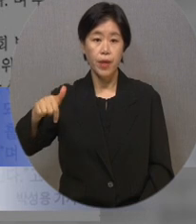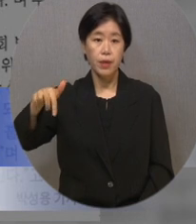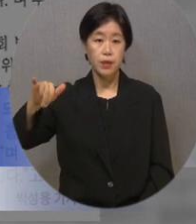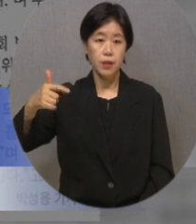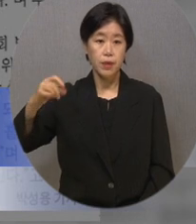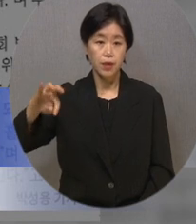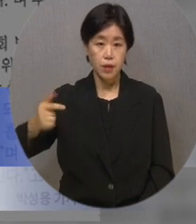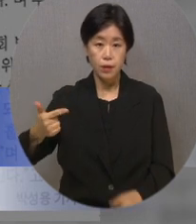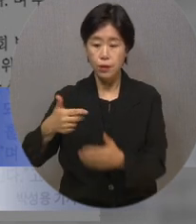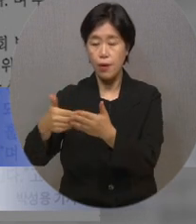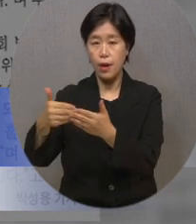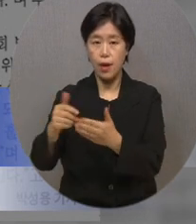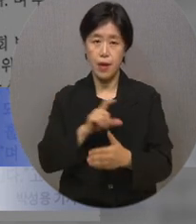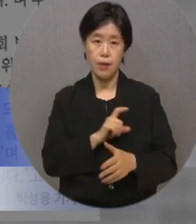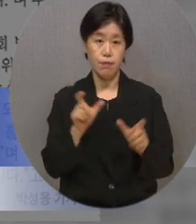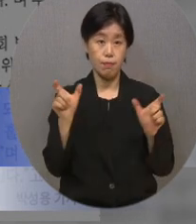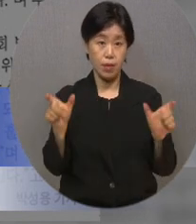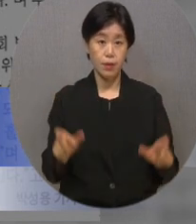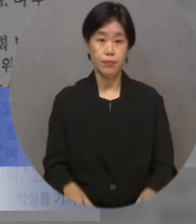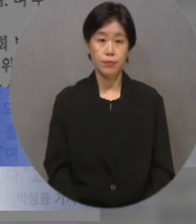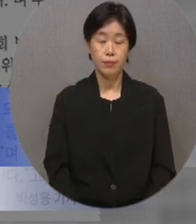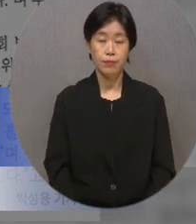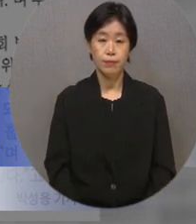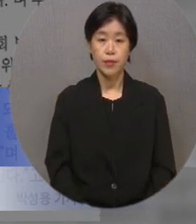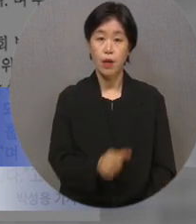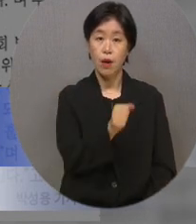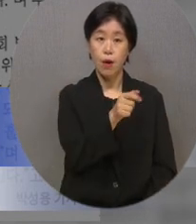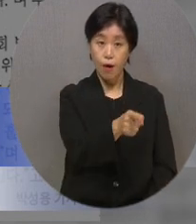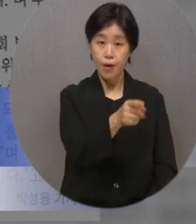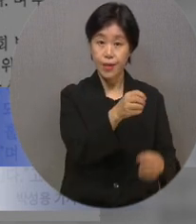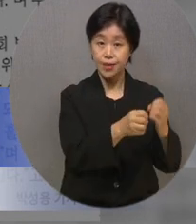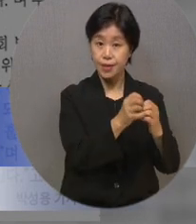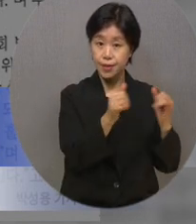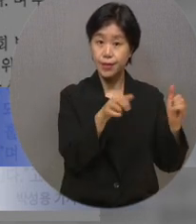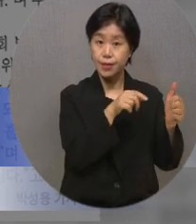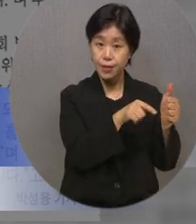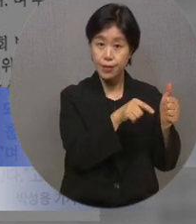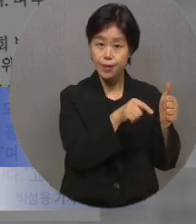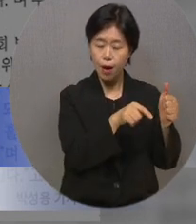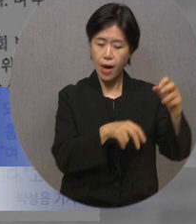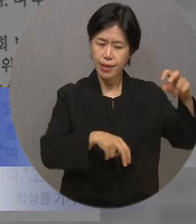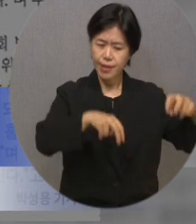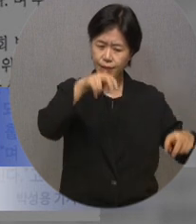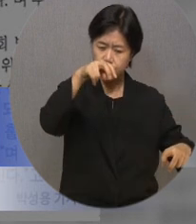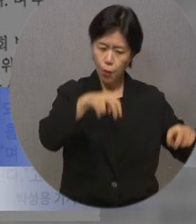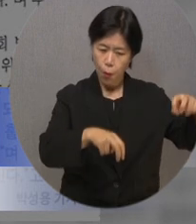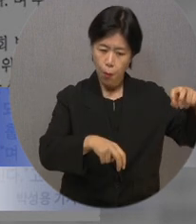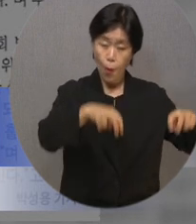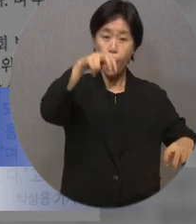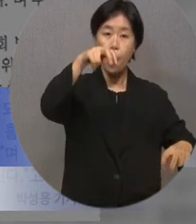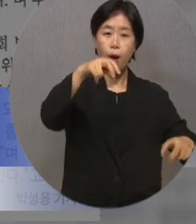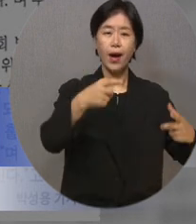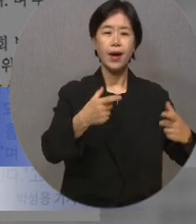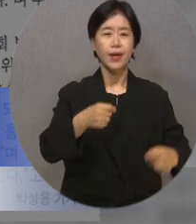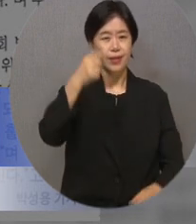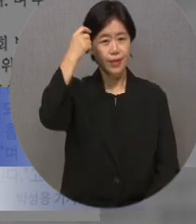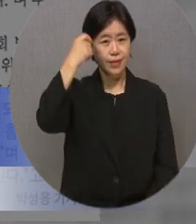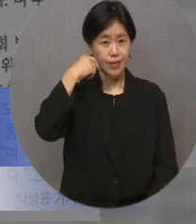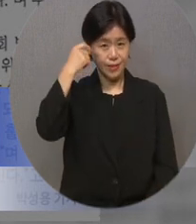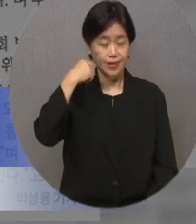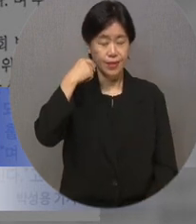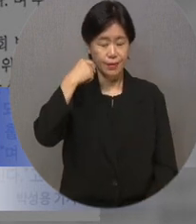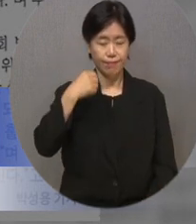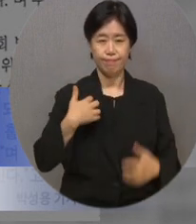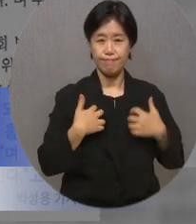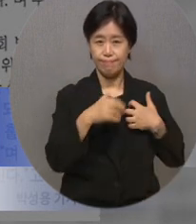화가가 이름을 올렸는데요 수상의 영애라는 허상욱 씨는 마치 시소 게임을 하는 것처럼 자세를 낮추자